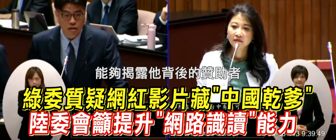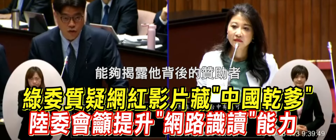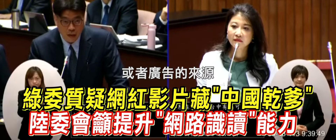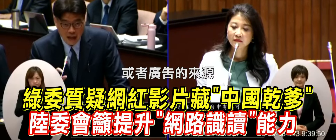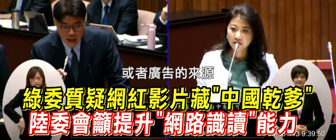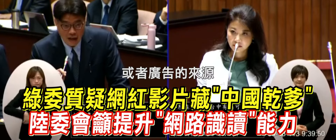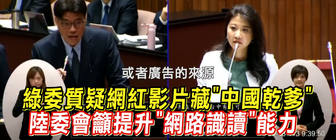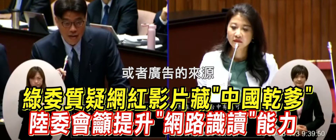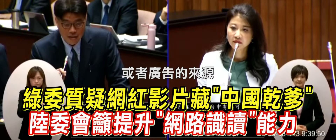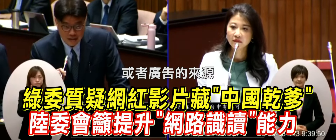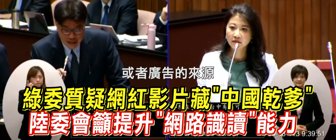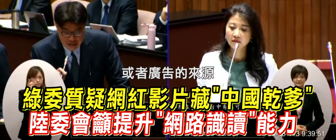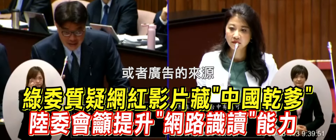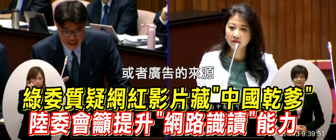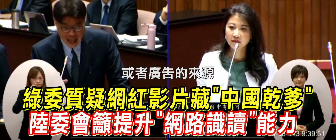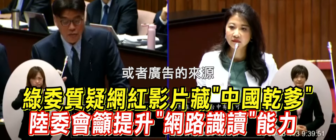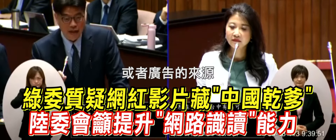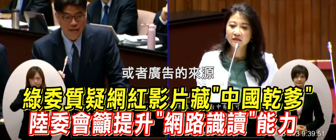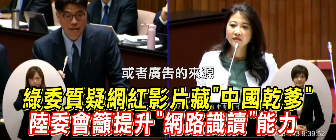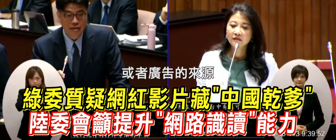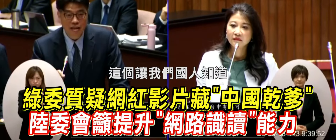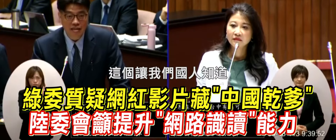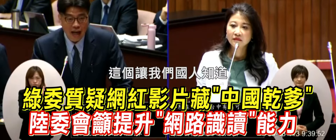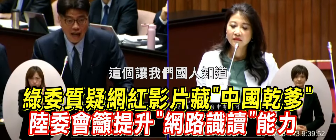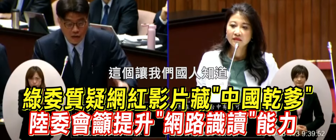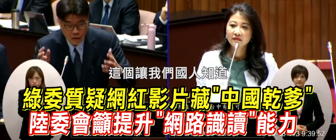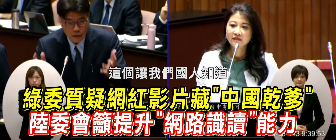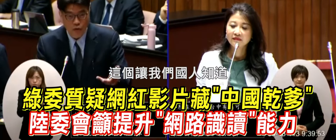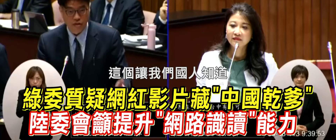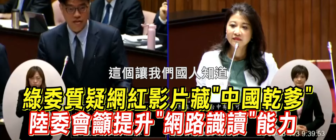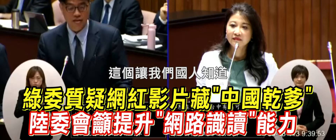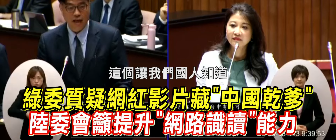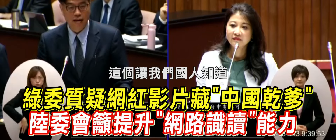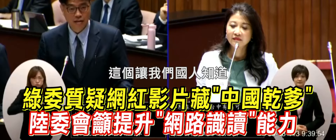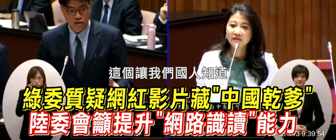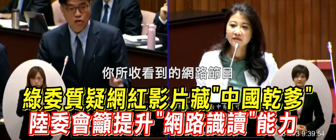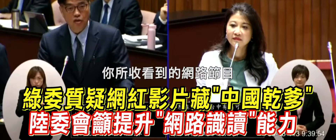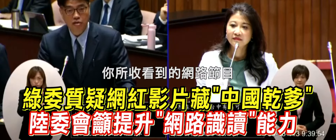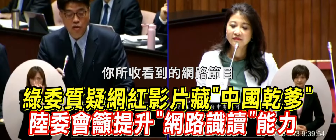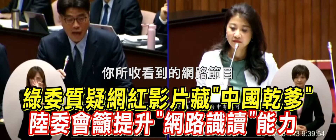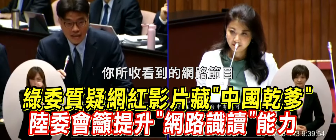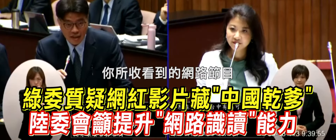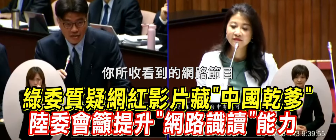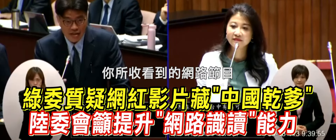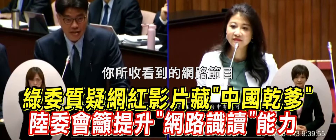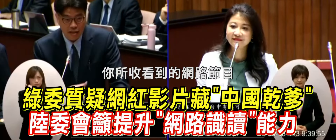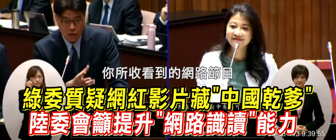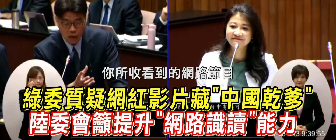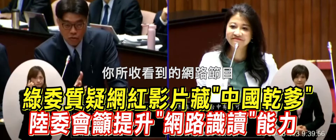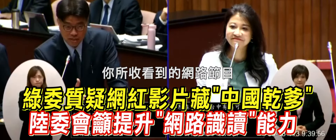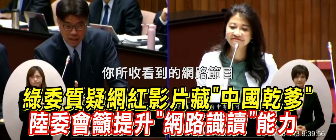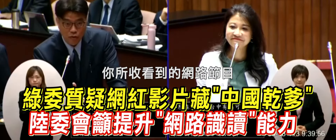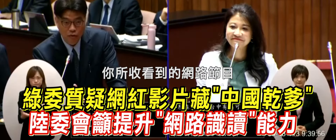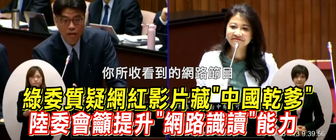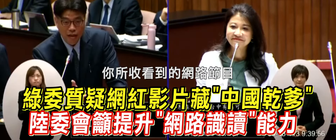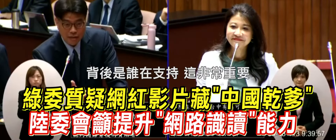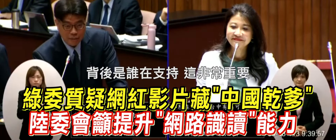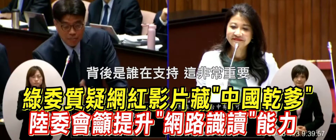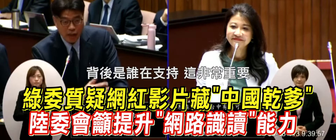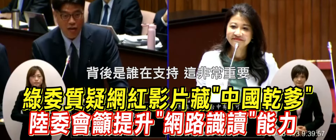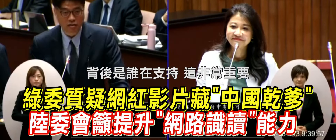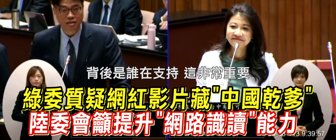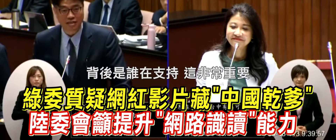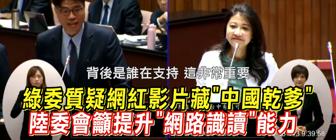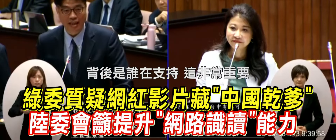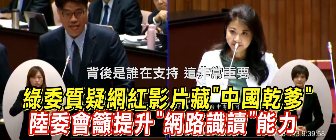赞助者或者广告的这个来源，这个让我们国人知道你所收看到的这些网络节目